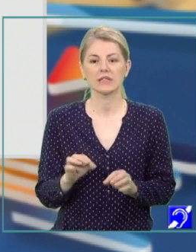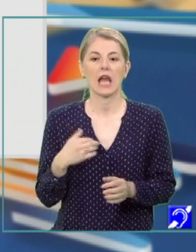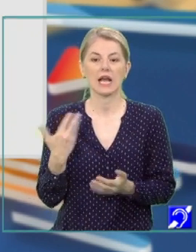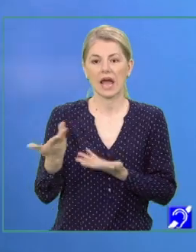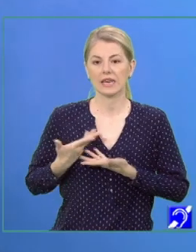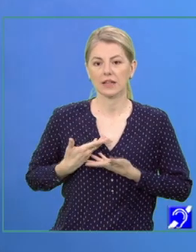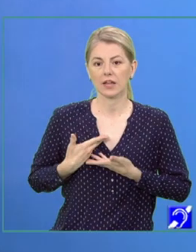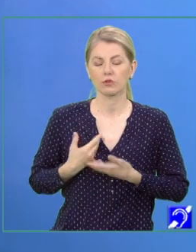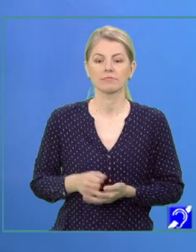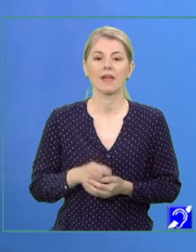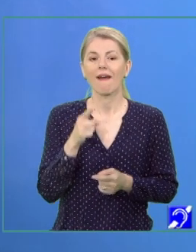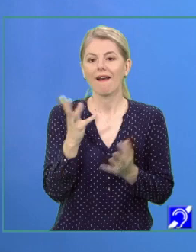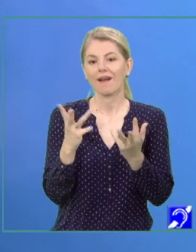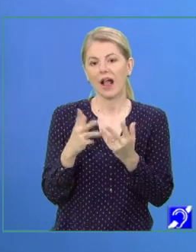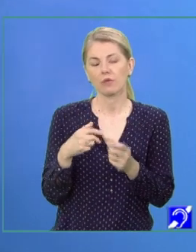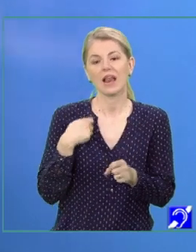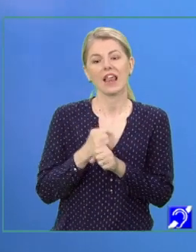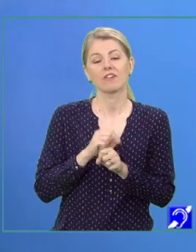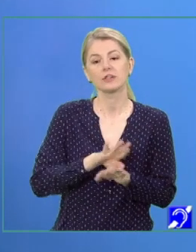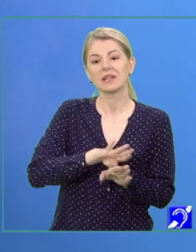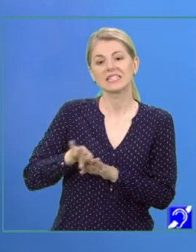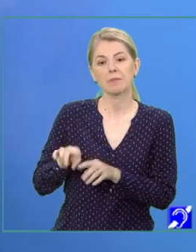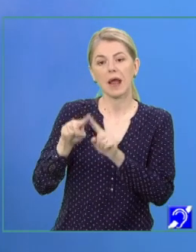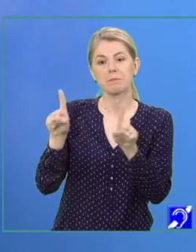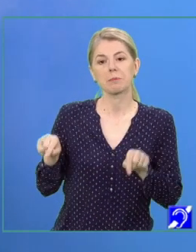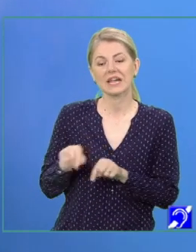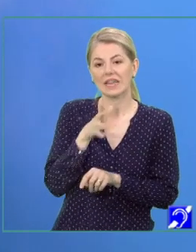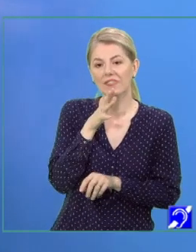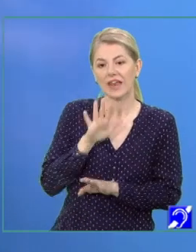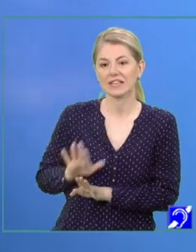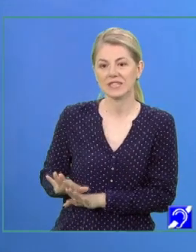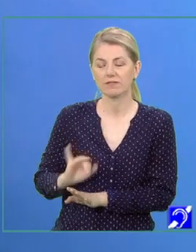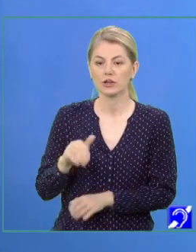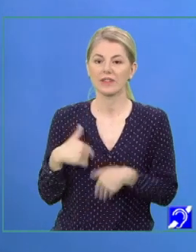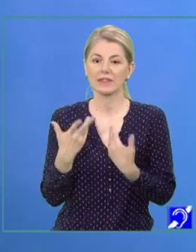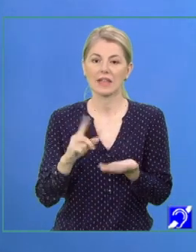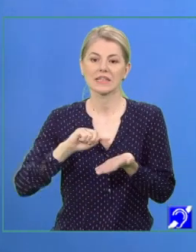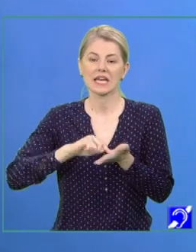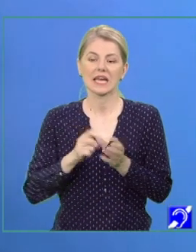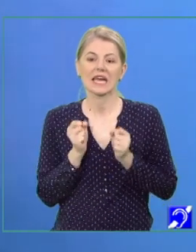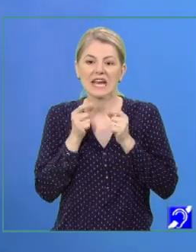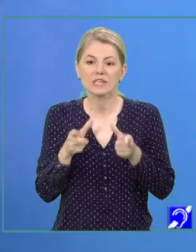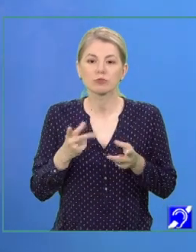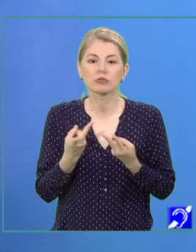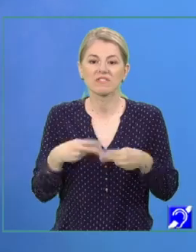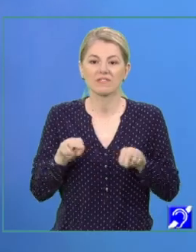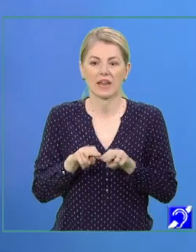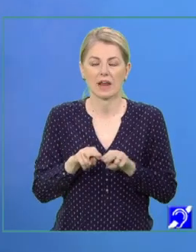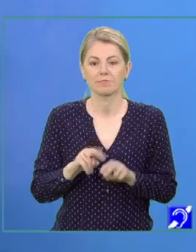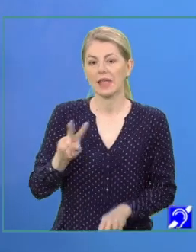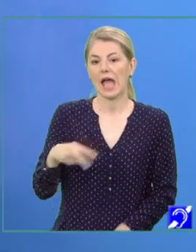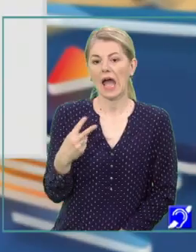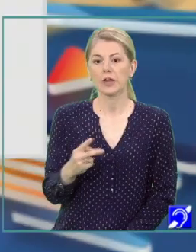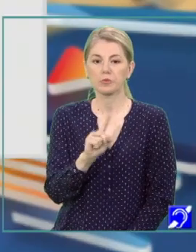corespunzătoare. Evident, aceste calcule le faceți pe ciornă și dați rezultatul final. Ia să vedem a doua